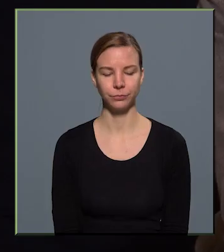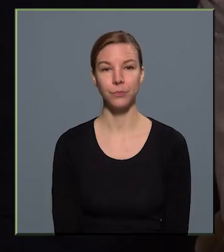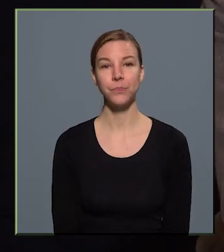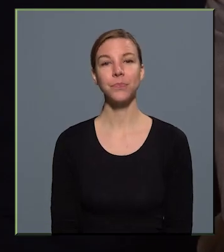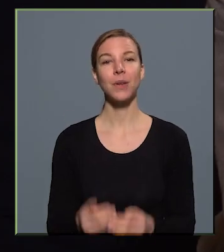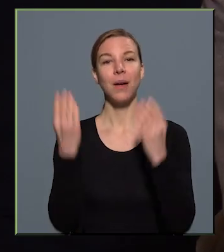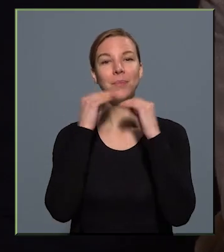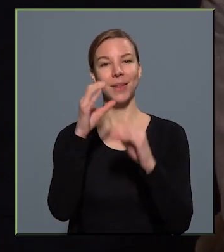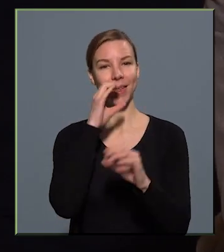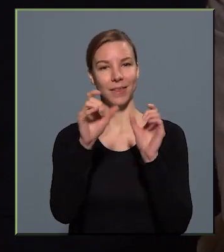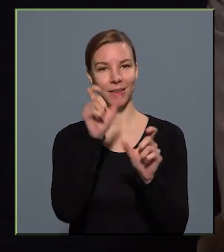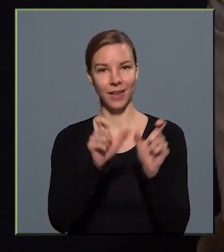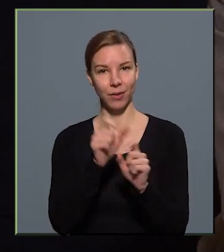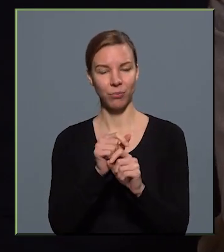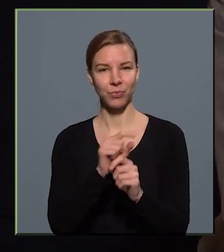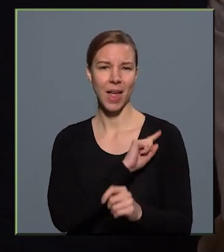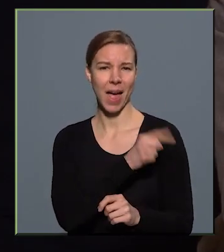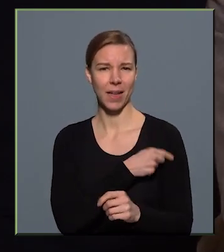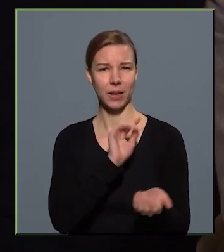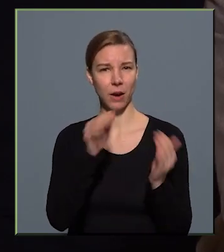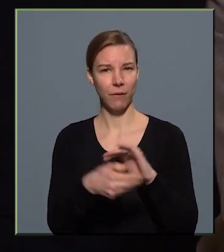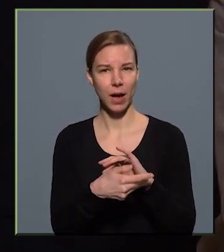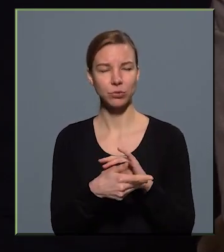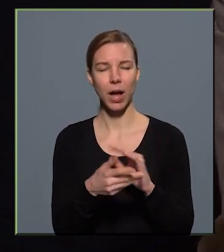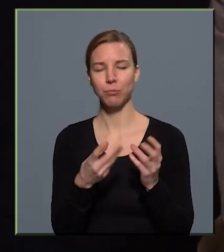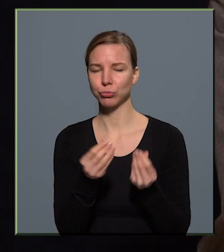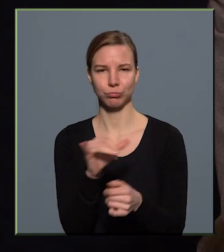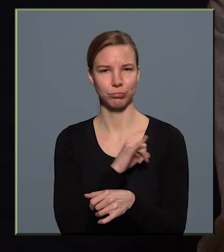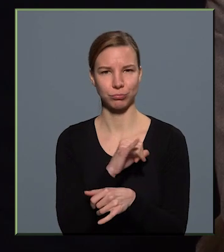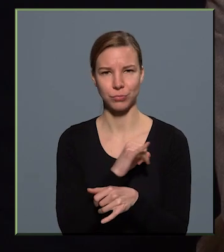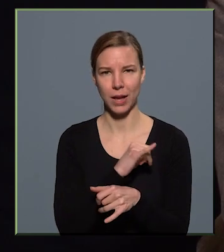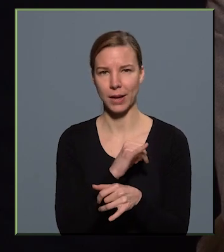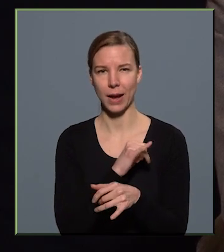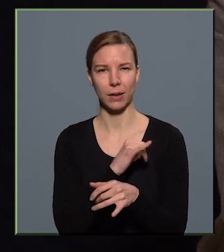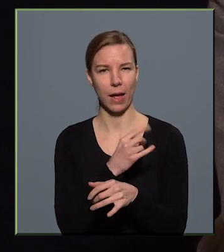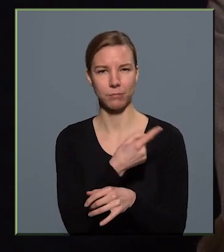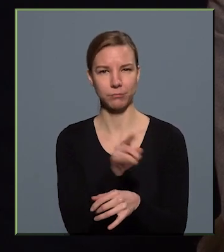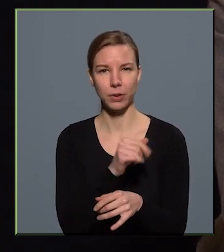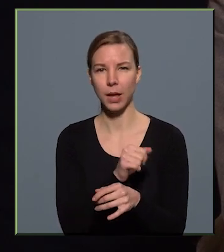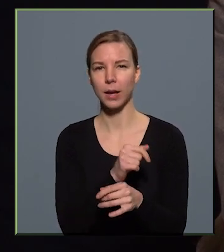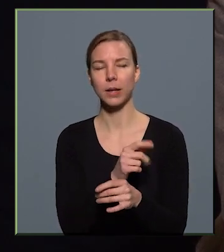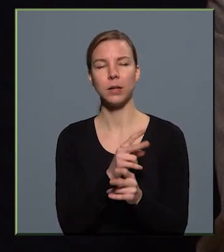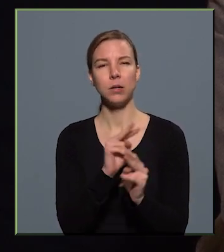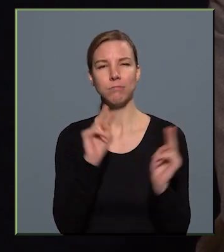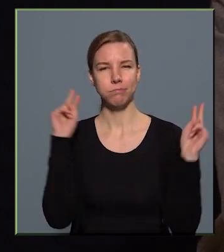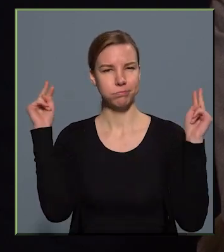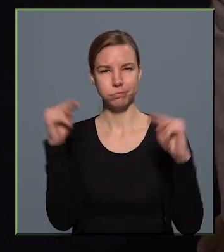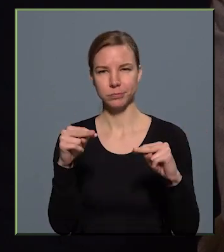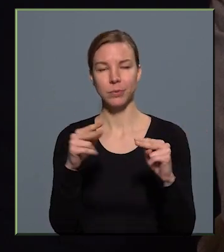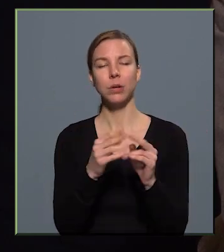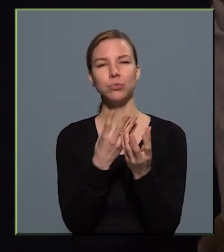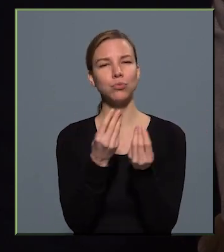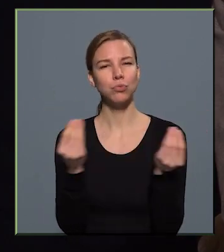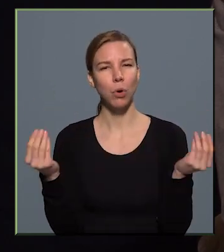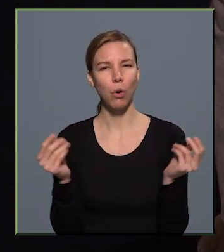Tisztelt nézők, az energiaválság az érdeklődés középpontjába katapultált tulajdonképpen nagyon sok mindent,